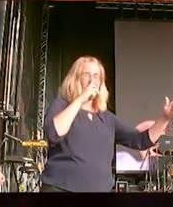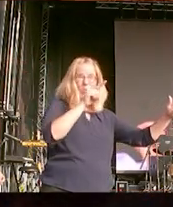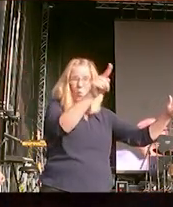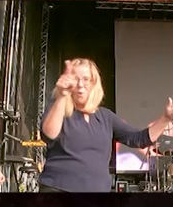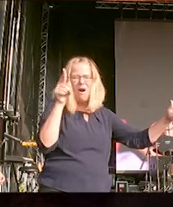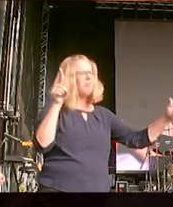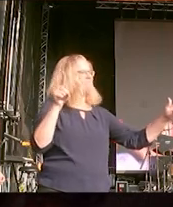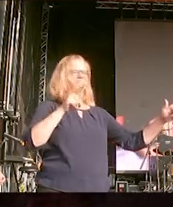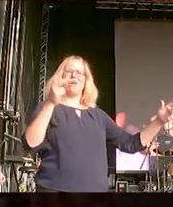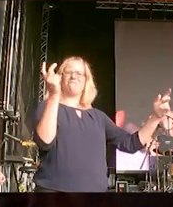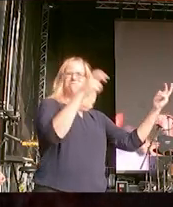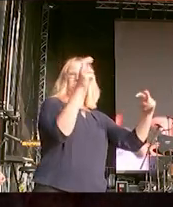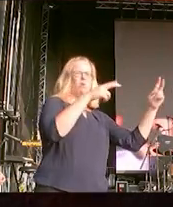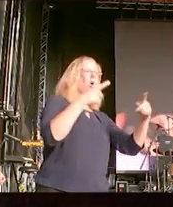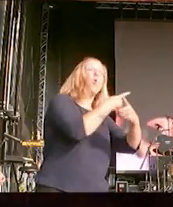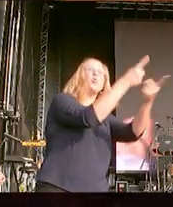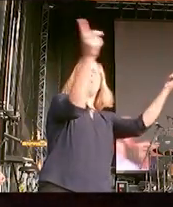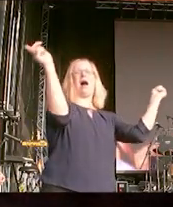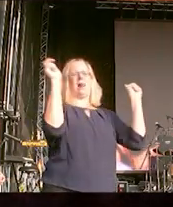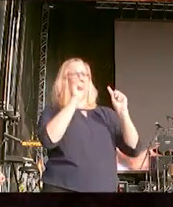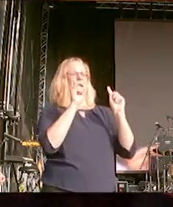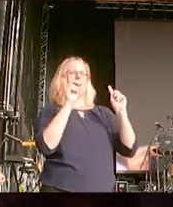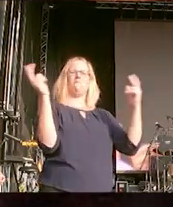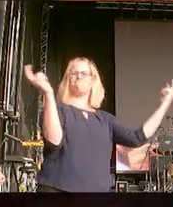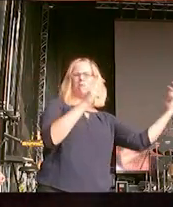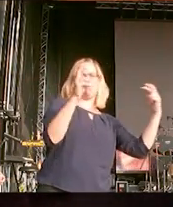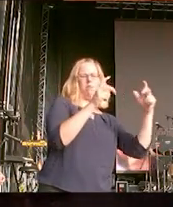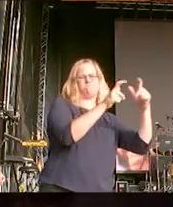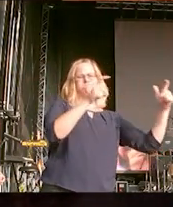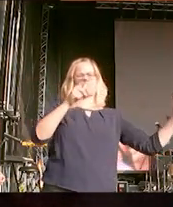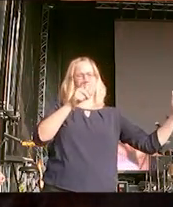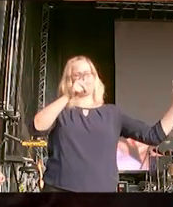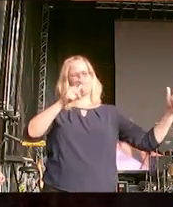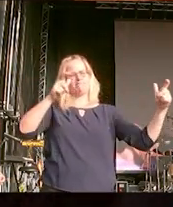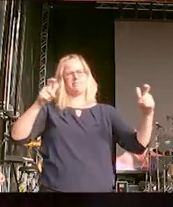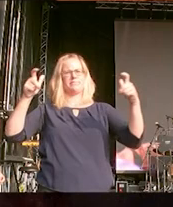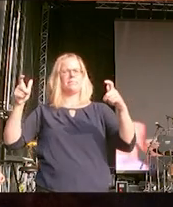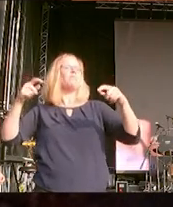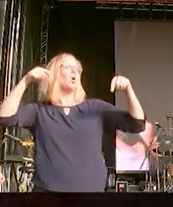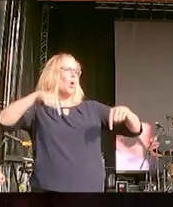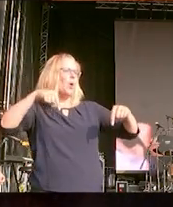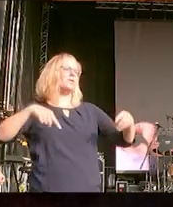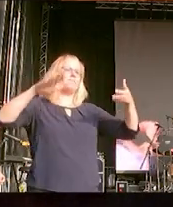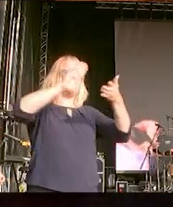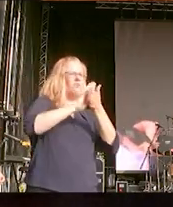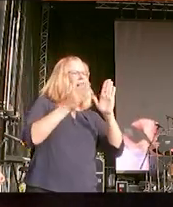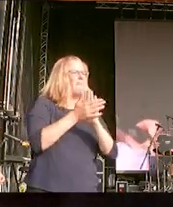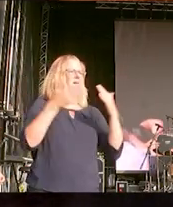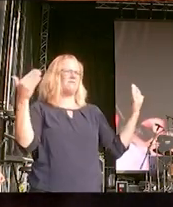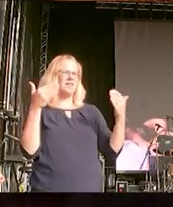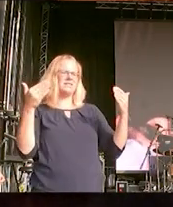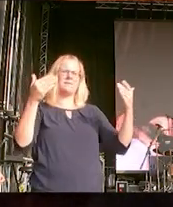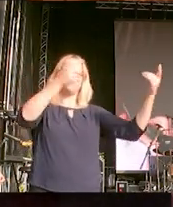von überall. Und wir haben uns heute gemeinsam das Versprechen gegeben, dass